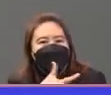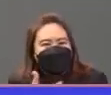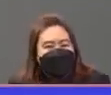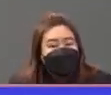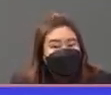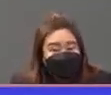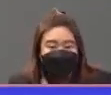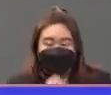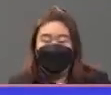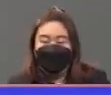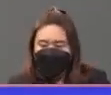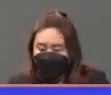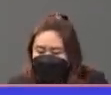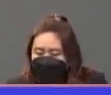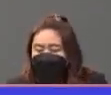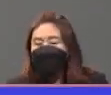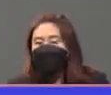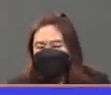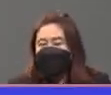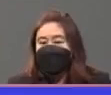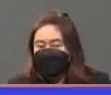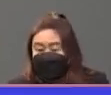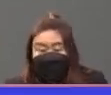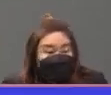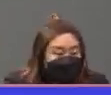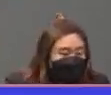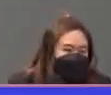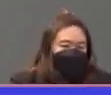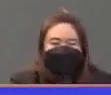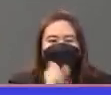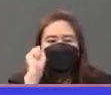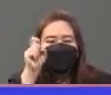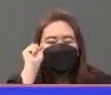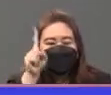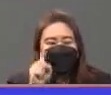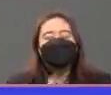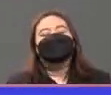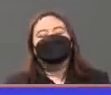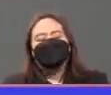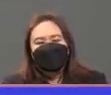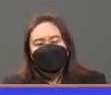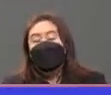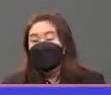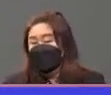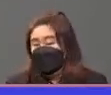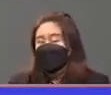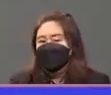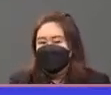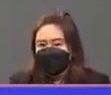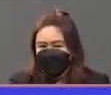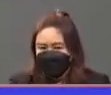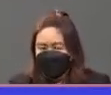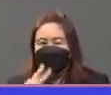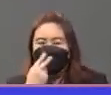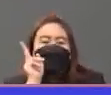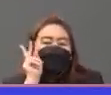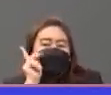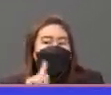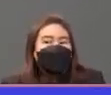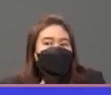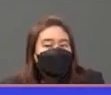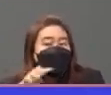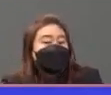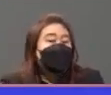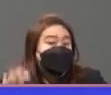คลุมอ่าวไทยภาคใต้และทะเลอันดามันค่ะลักษณะเช่นนี้ทำให้ภาคใต้มีฝนตกหนักหลายพื้นที่และมีฝนตกหนักมาก